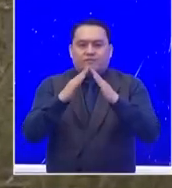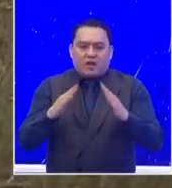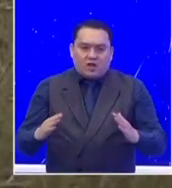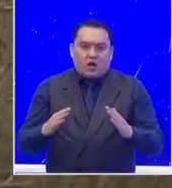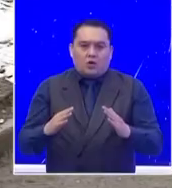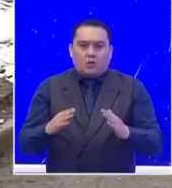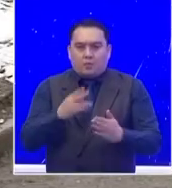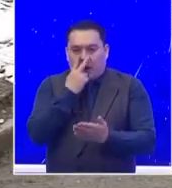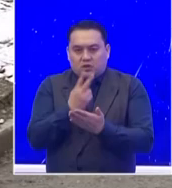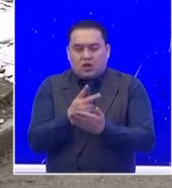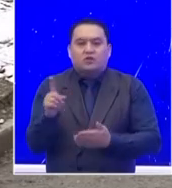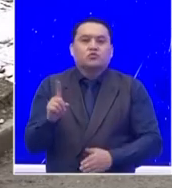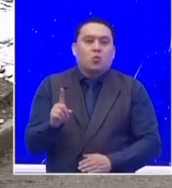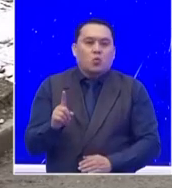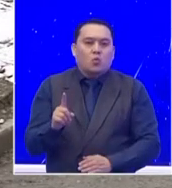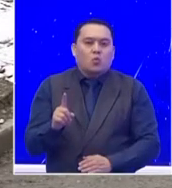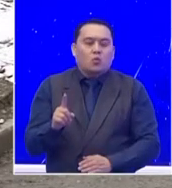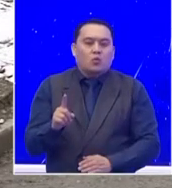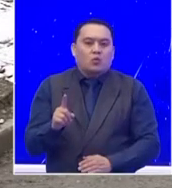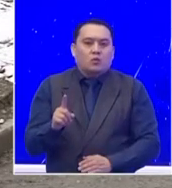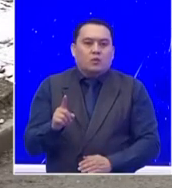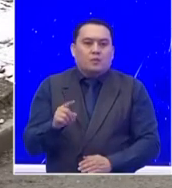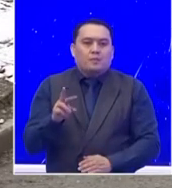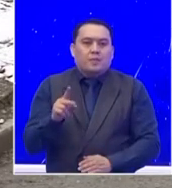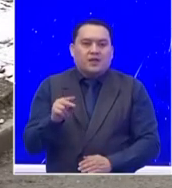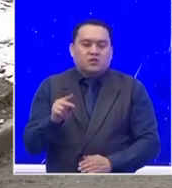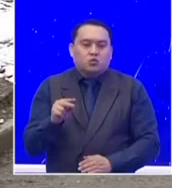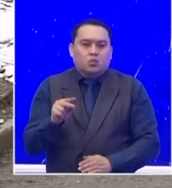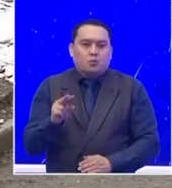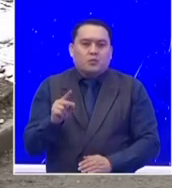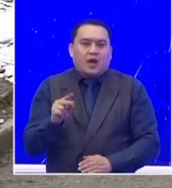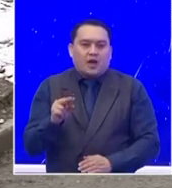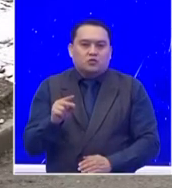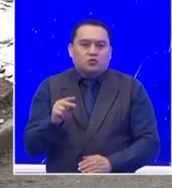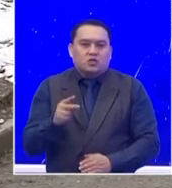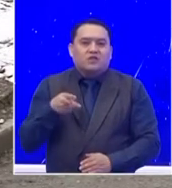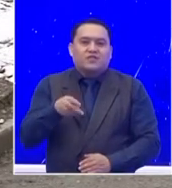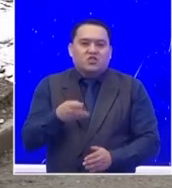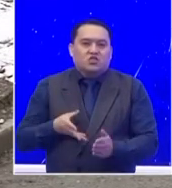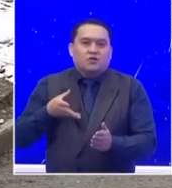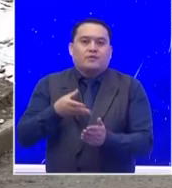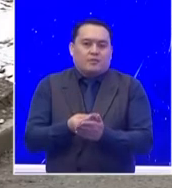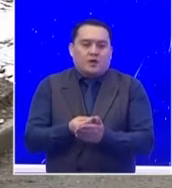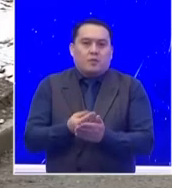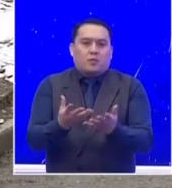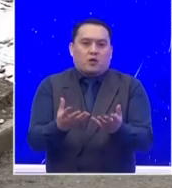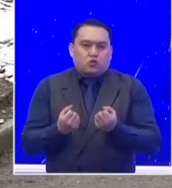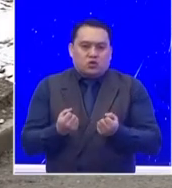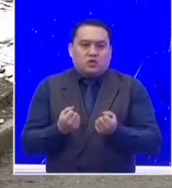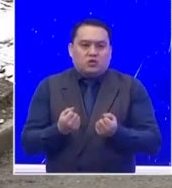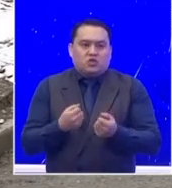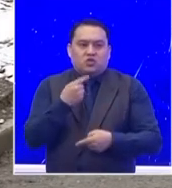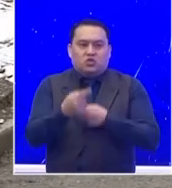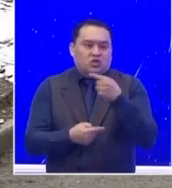Она указала, что в пятницу она вложила 2000 и получила